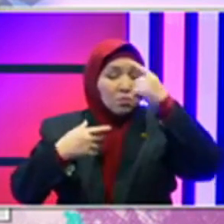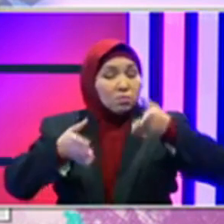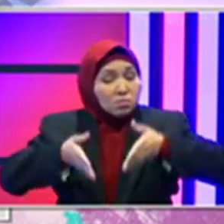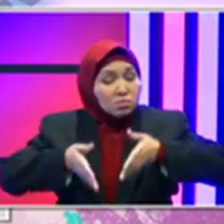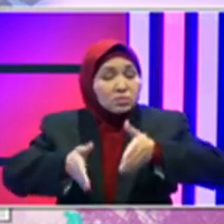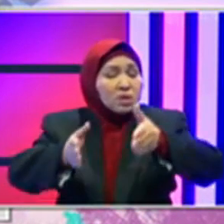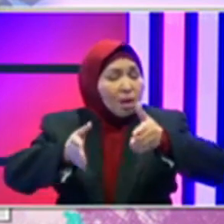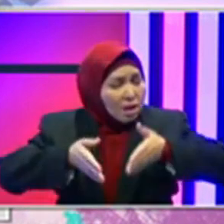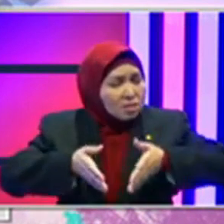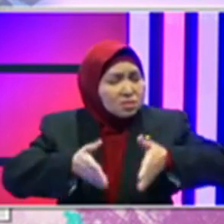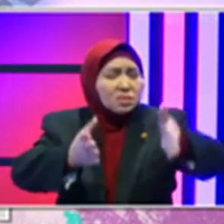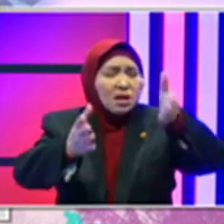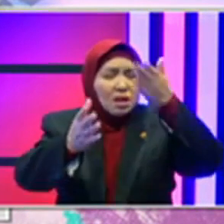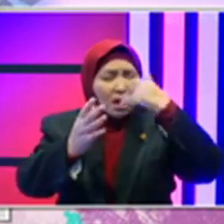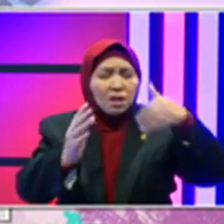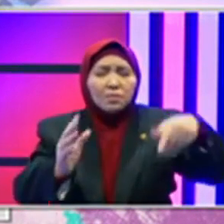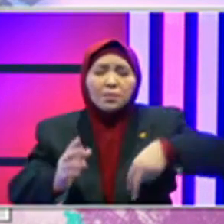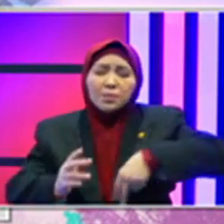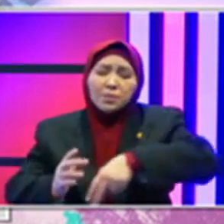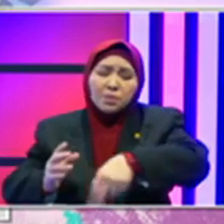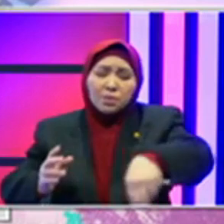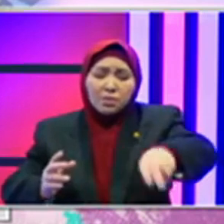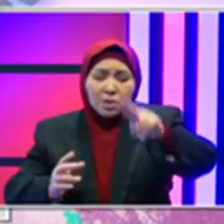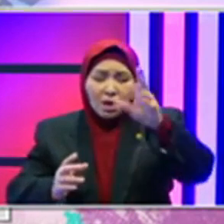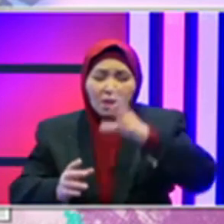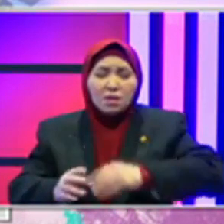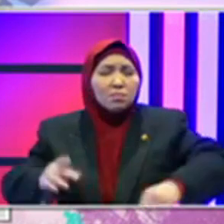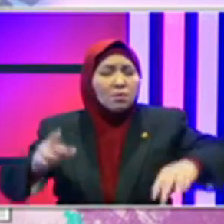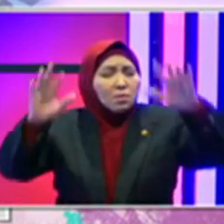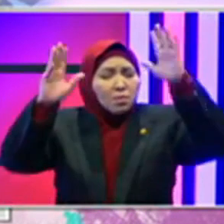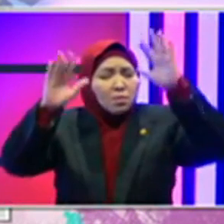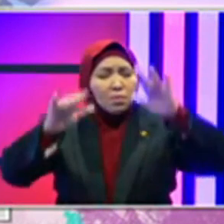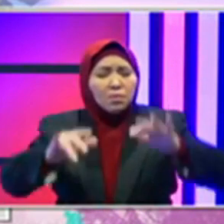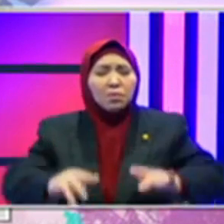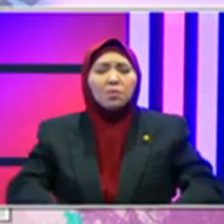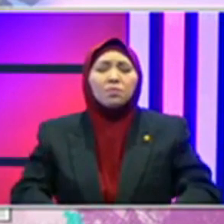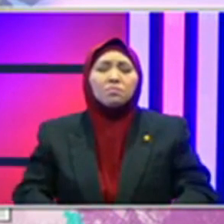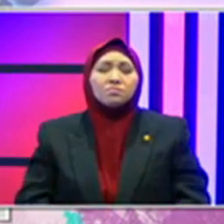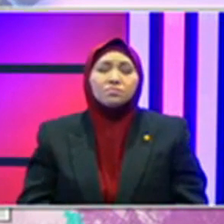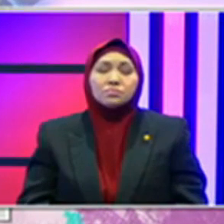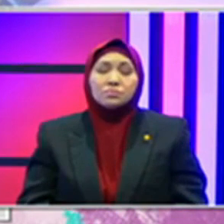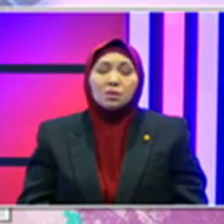وسلك لكم فيها سبلا